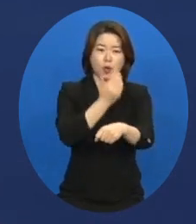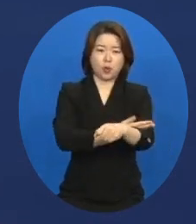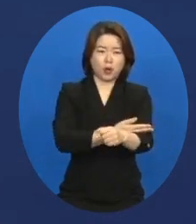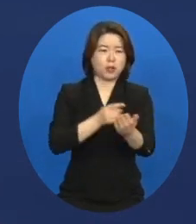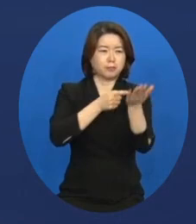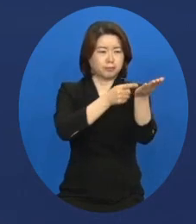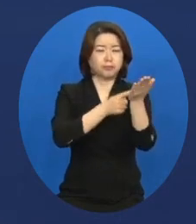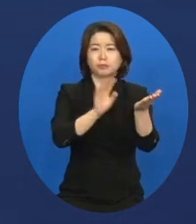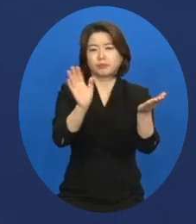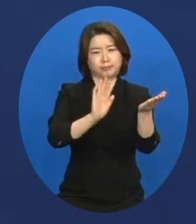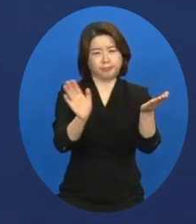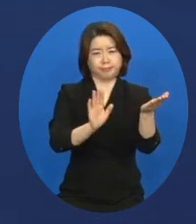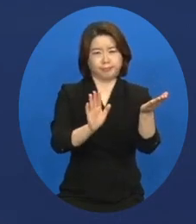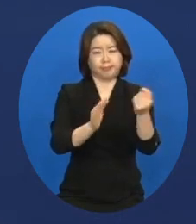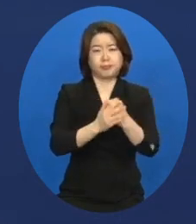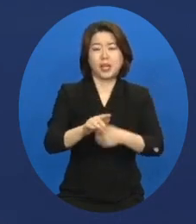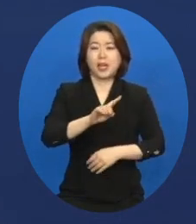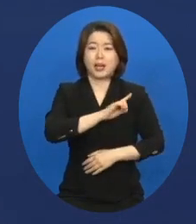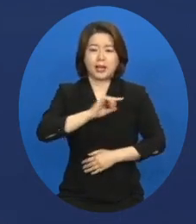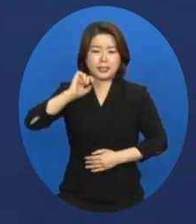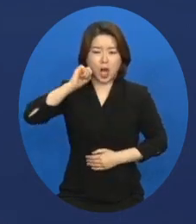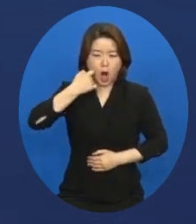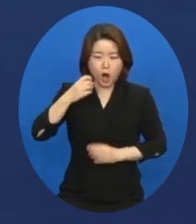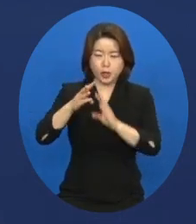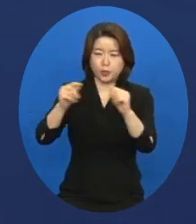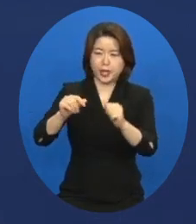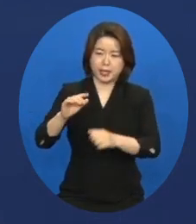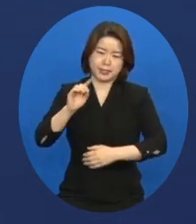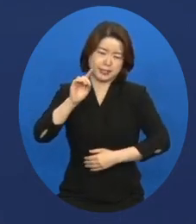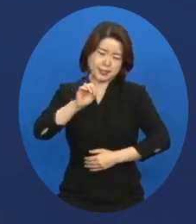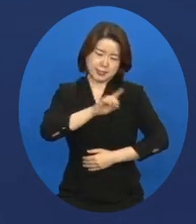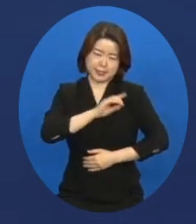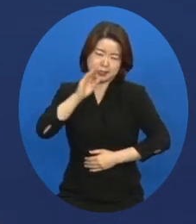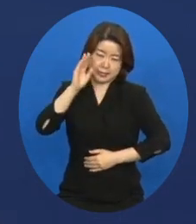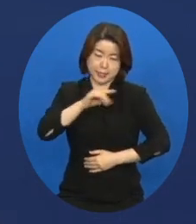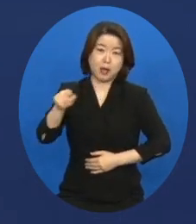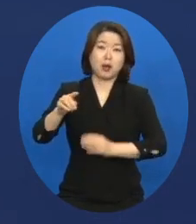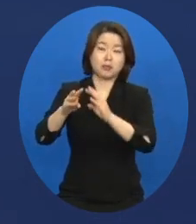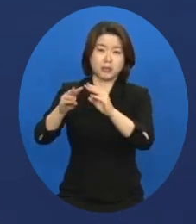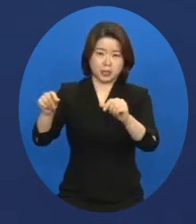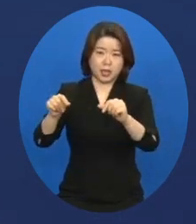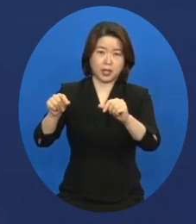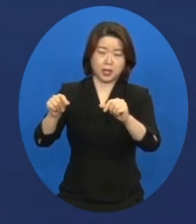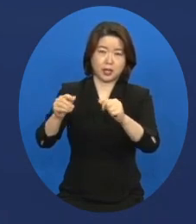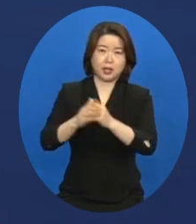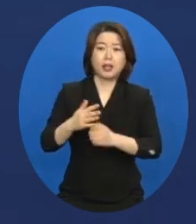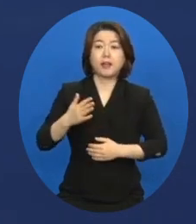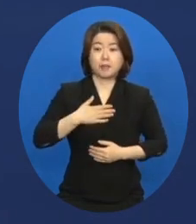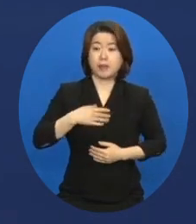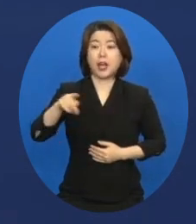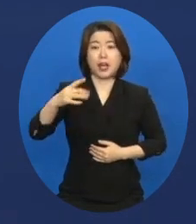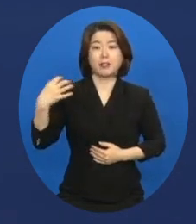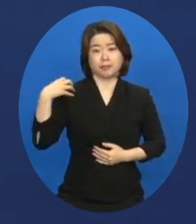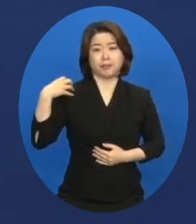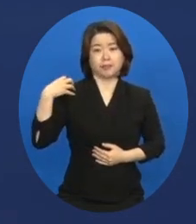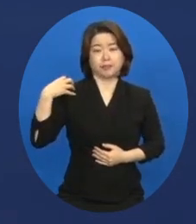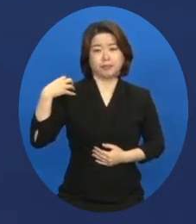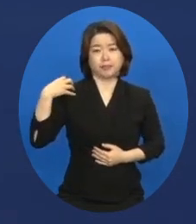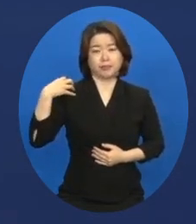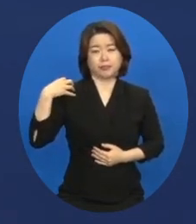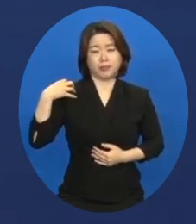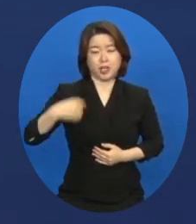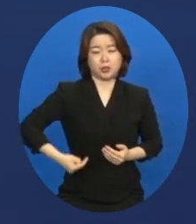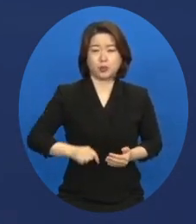주장하지 않고 가장 어려운 땅, 가장 나쁜 땅, 그 땅을 내가 책임지겠다고